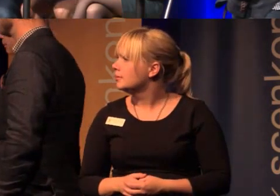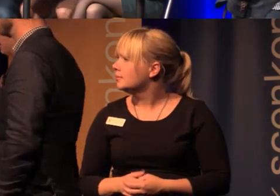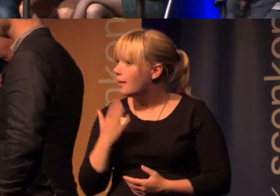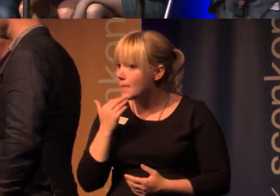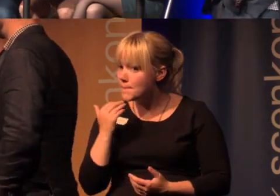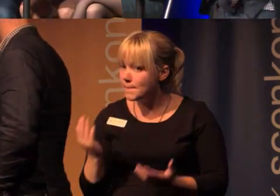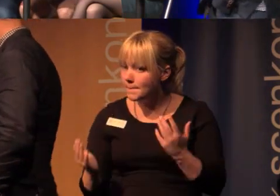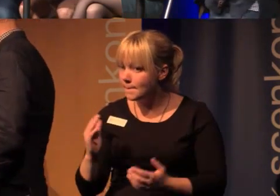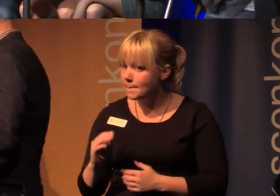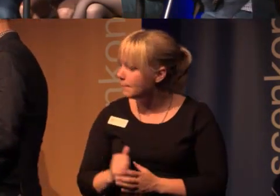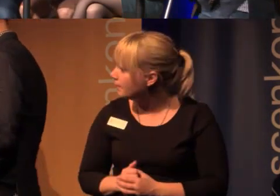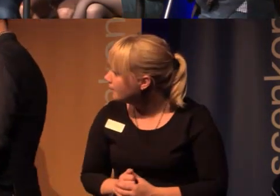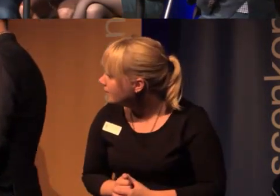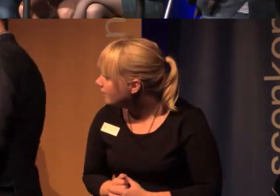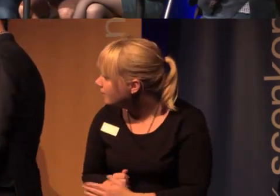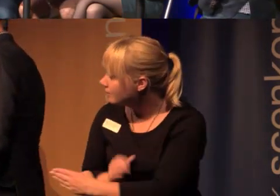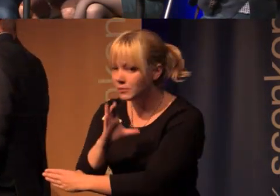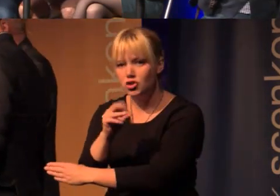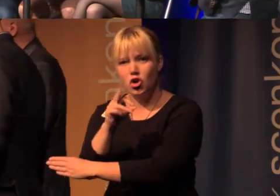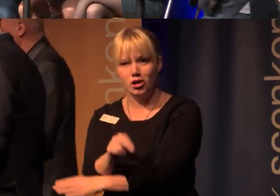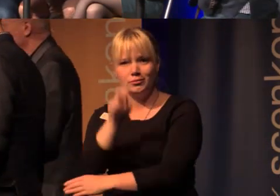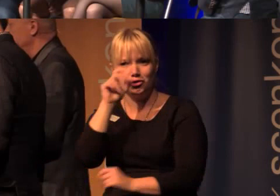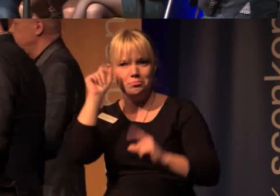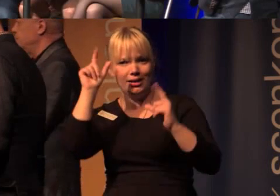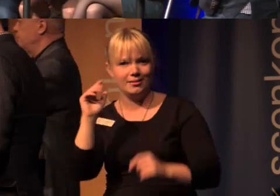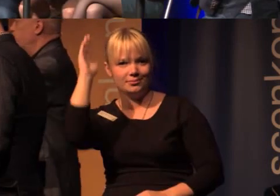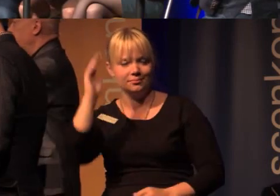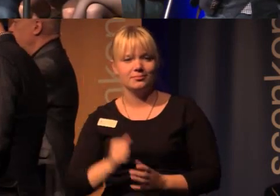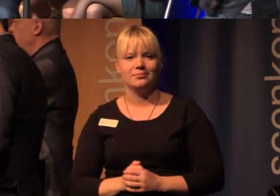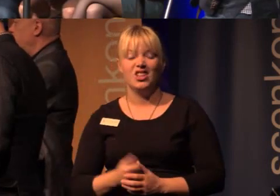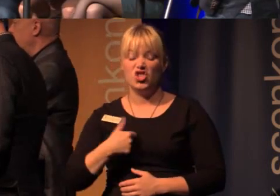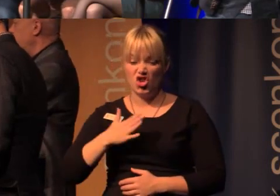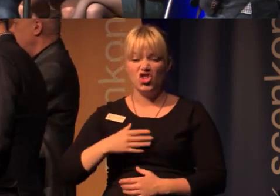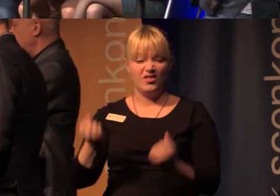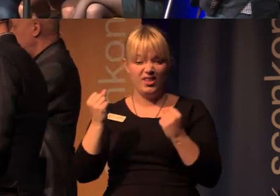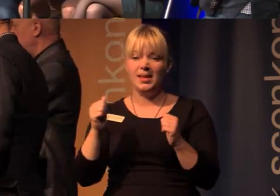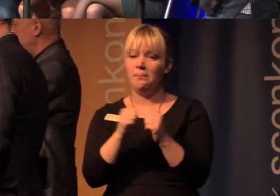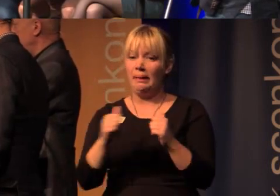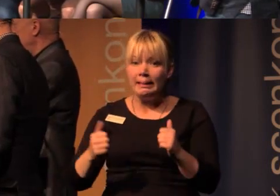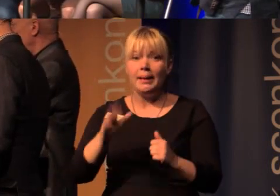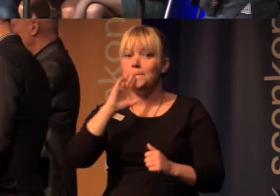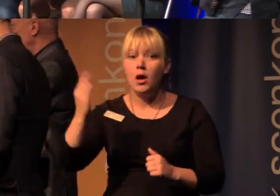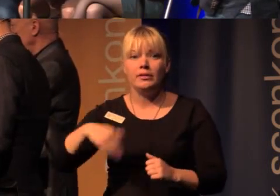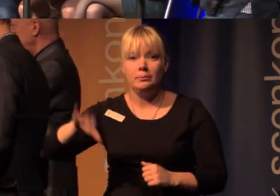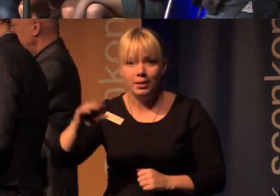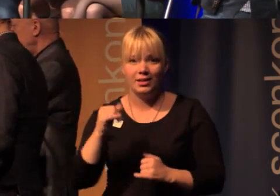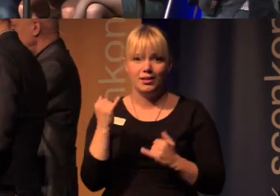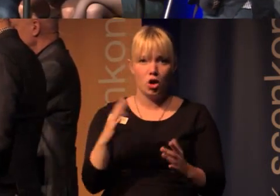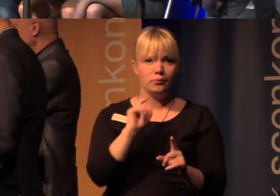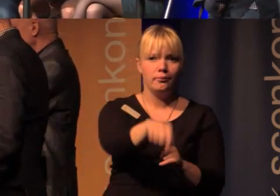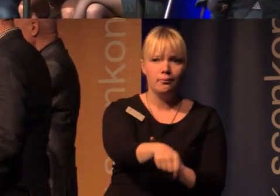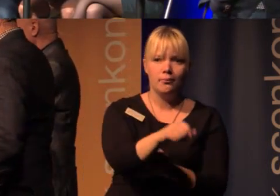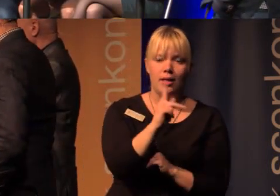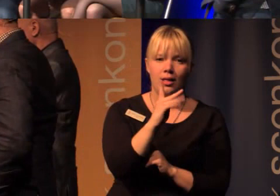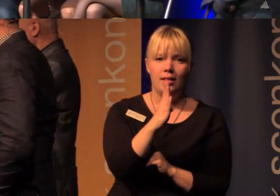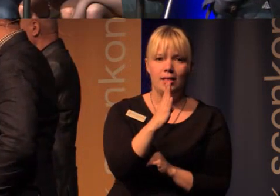Vem vill? Sara är pigg. Jag tycker att de här är viktiga, men jag tror inte att man behöver ha mer stöd. Det är ju idag billigare att gå på Dramaten än att gå på bio,